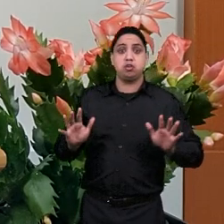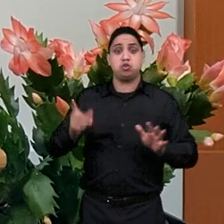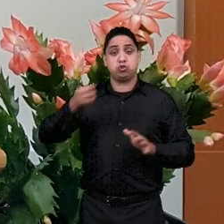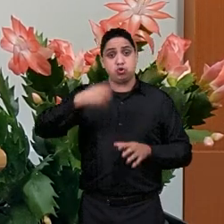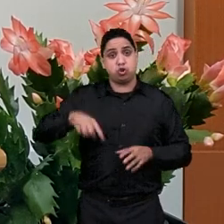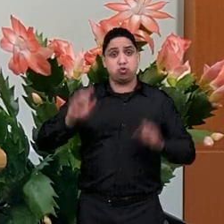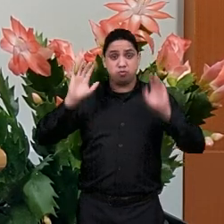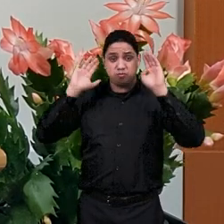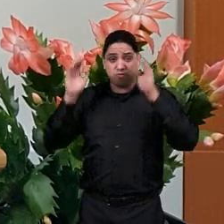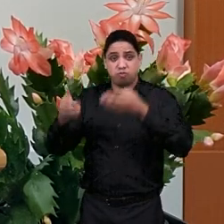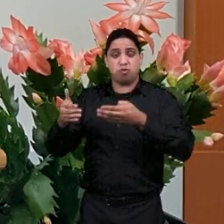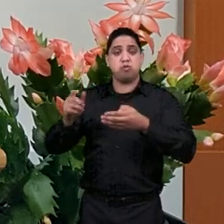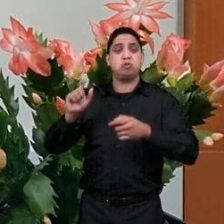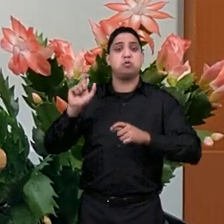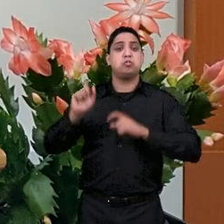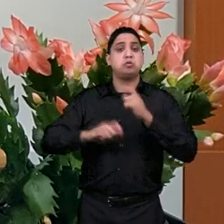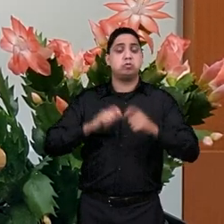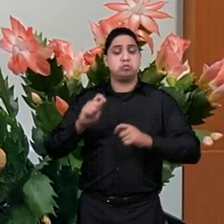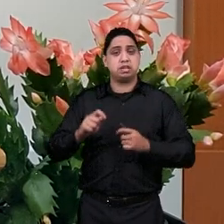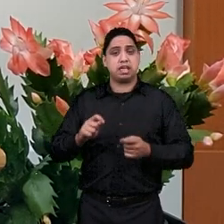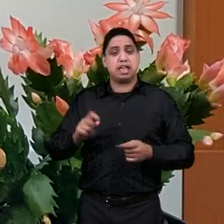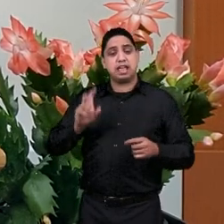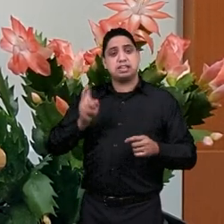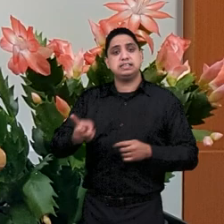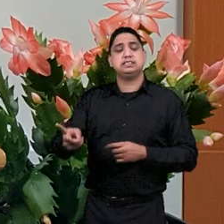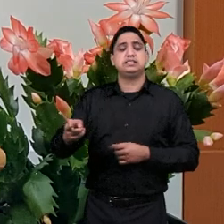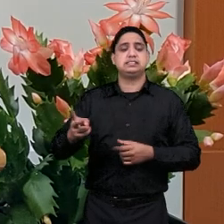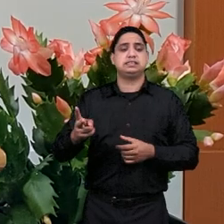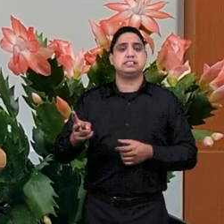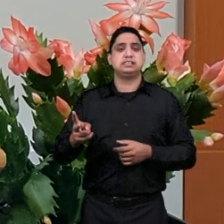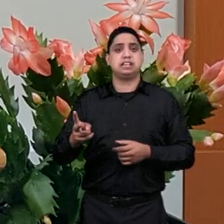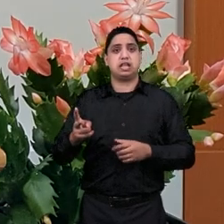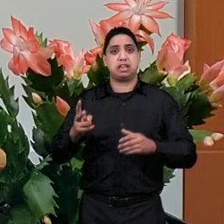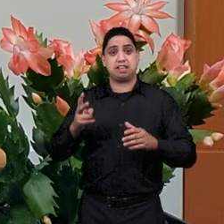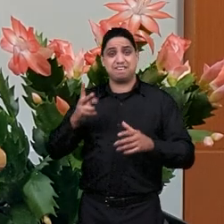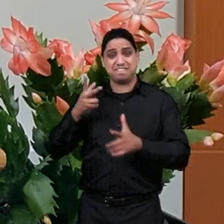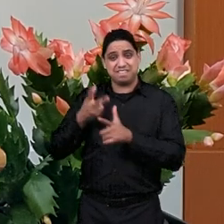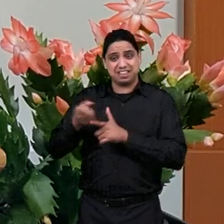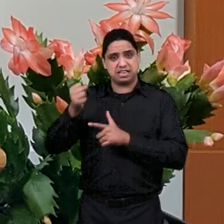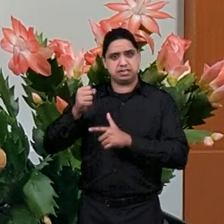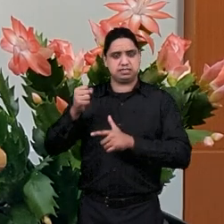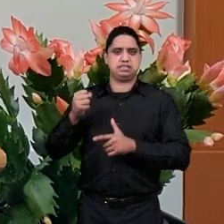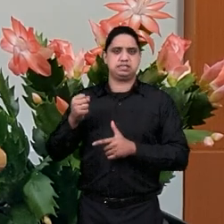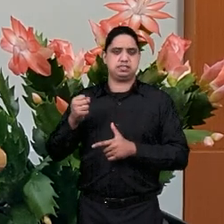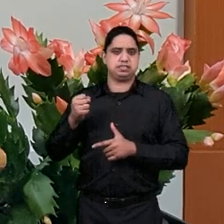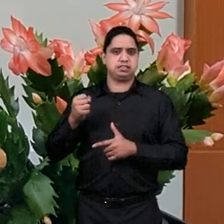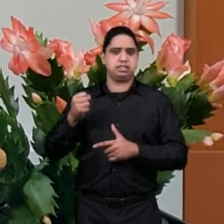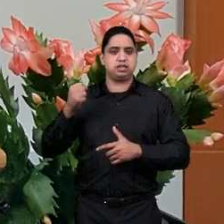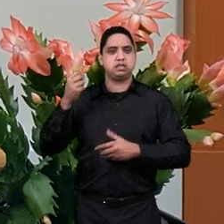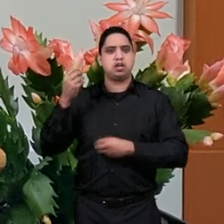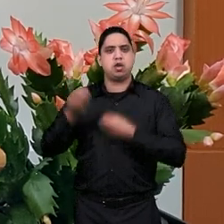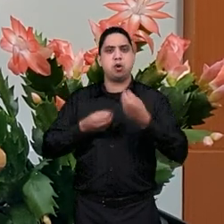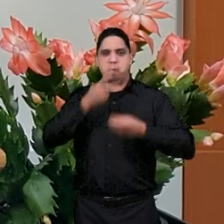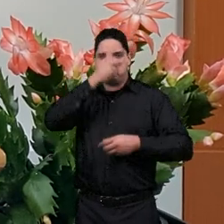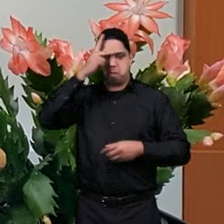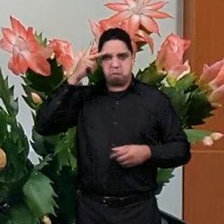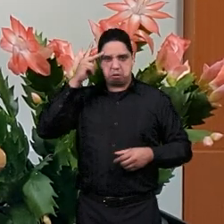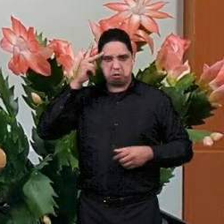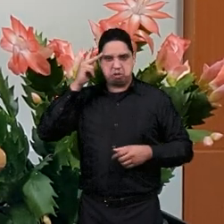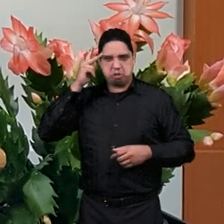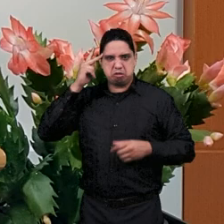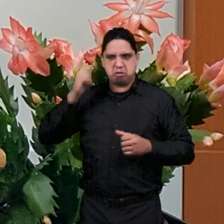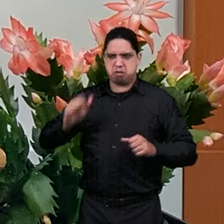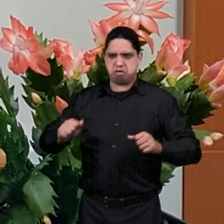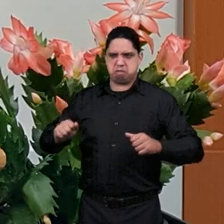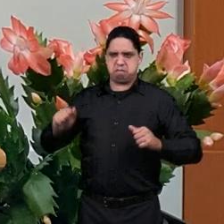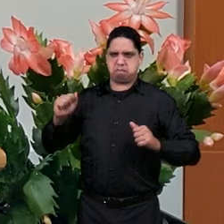vaincu cette grande bataille jusqu'ici. Ce n'a pas été avec des personnes extraordinaires, des grands orateurs, parce qu'au passé,